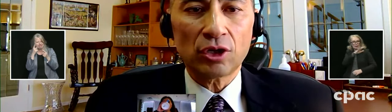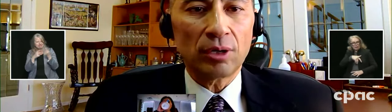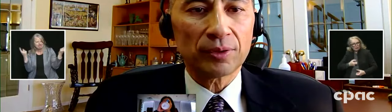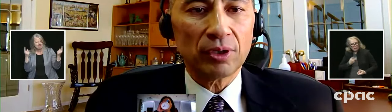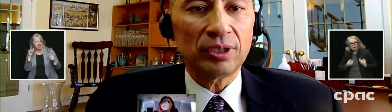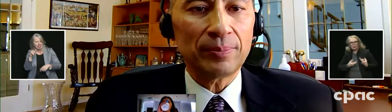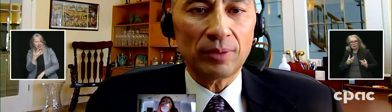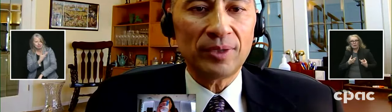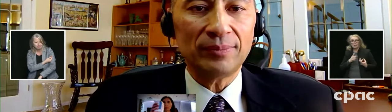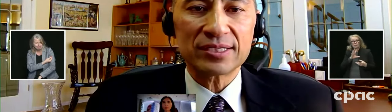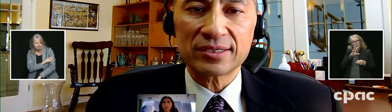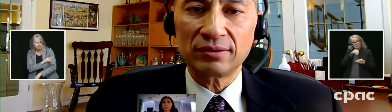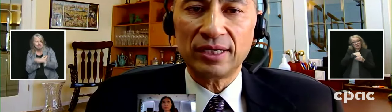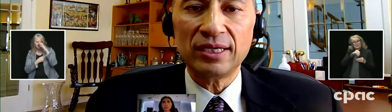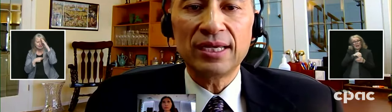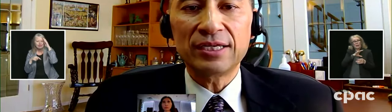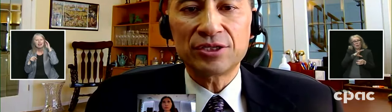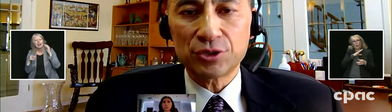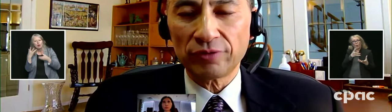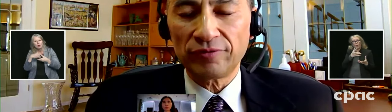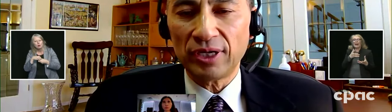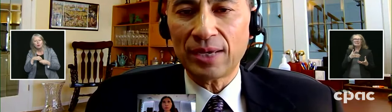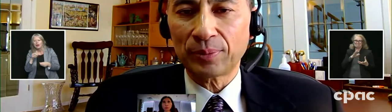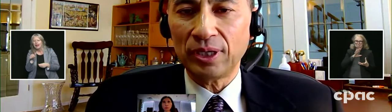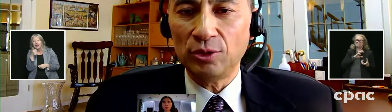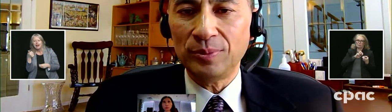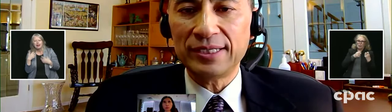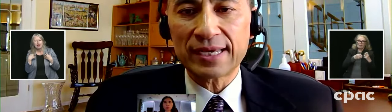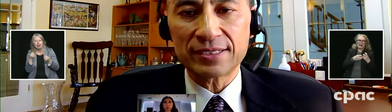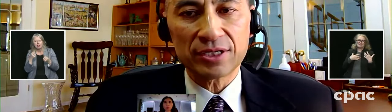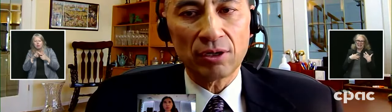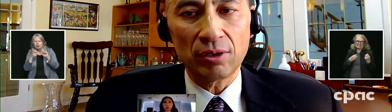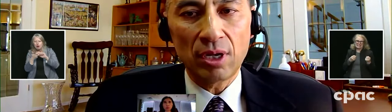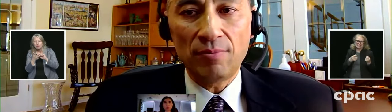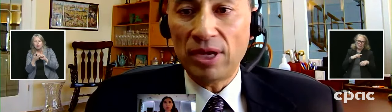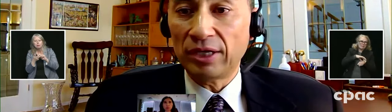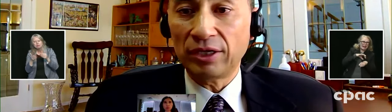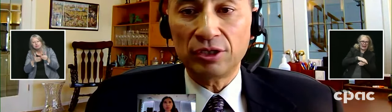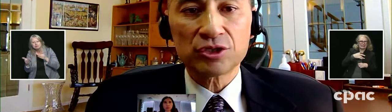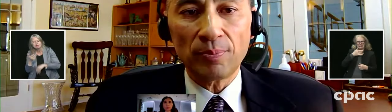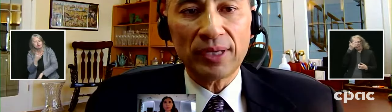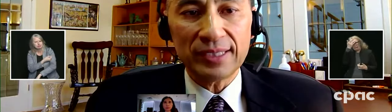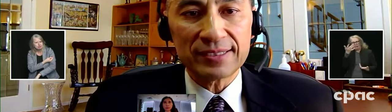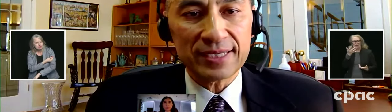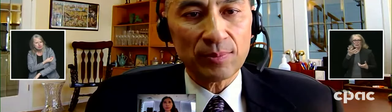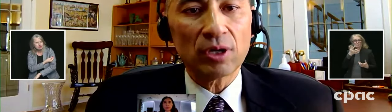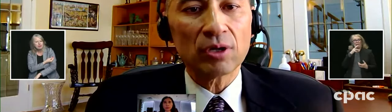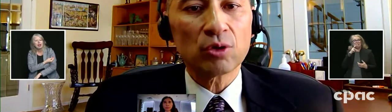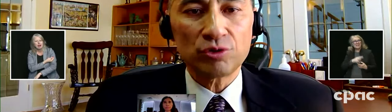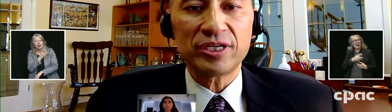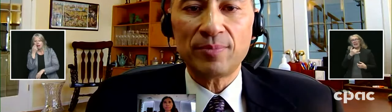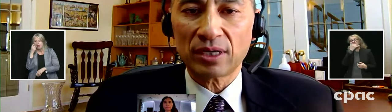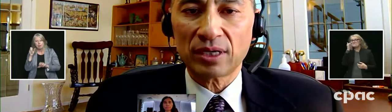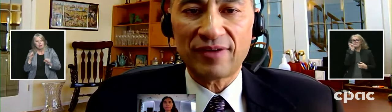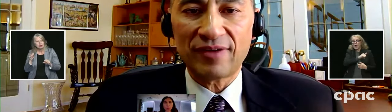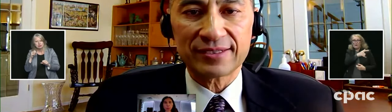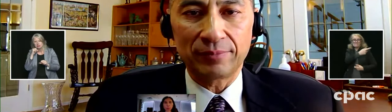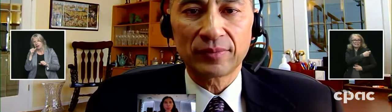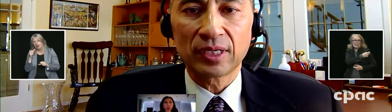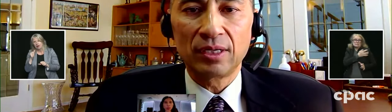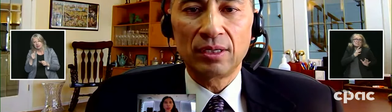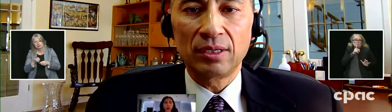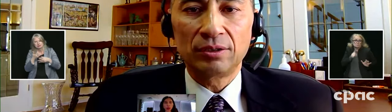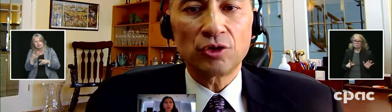ce qui comprend les problèmes de santé qui surviennent après l'immunisation, mais qui ne sont pas nécessairement causés par le